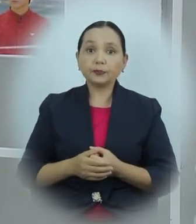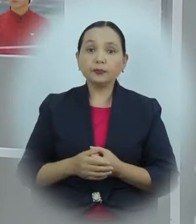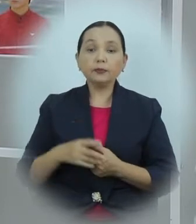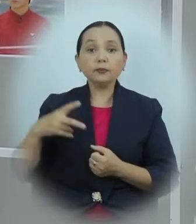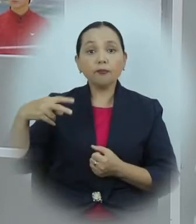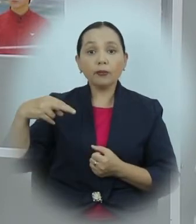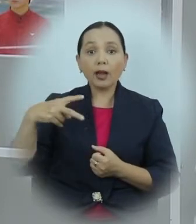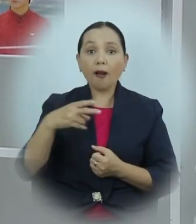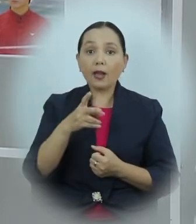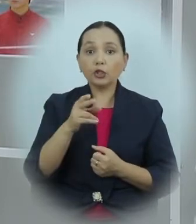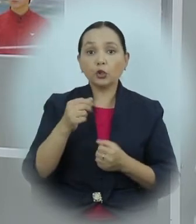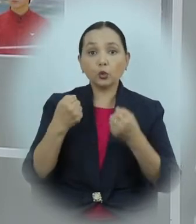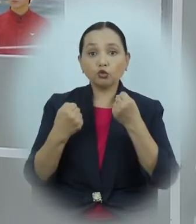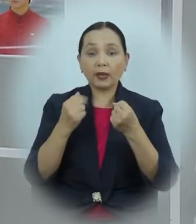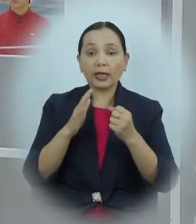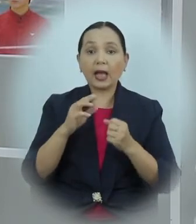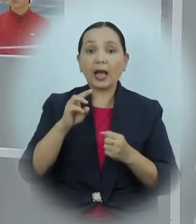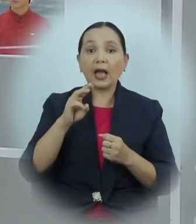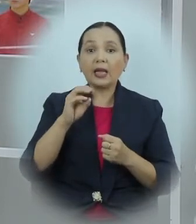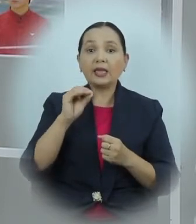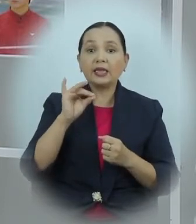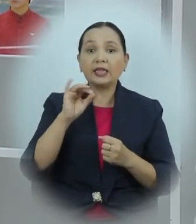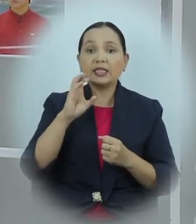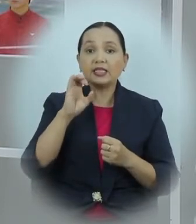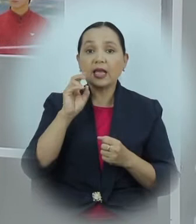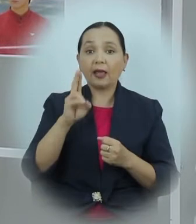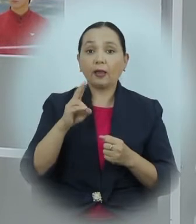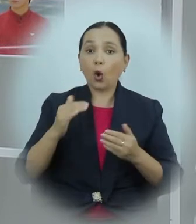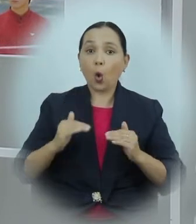Qaychi ushlayotganda tirsakni ko'tarilish kerak emas.